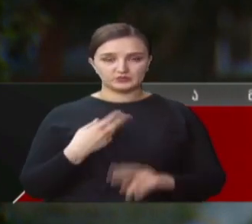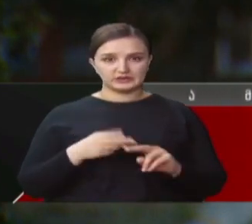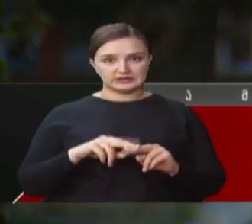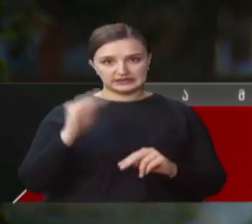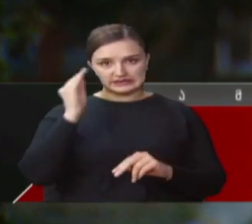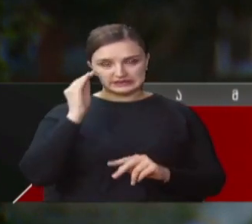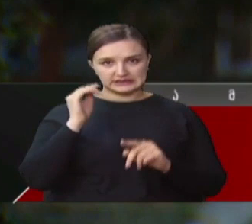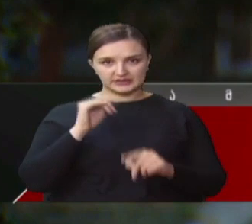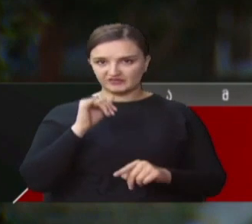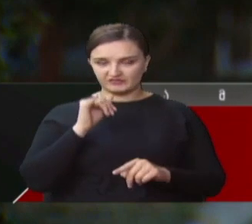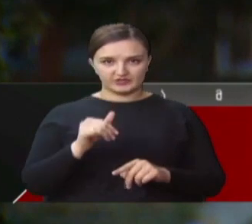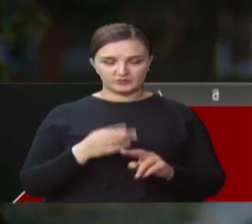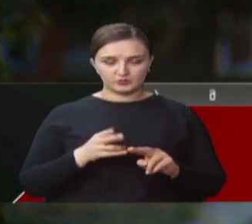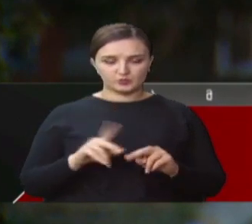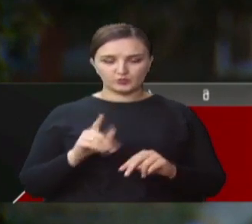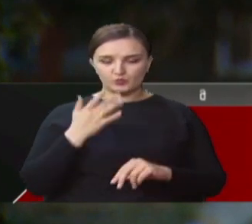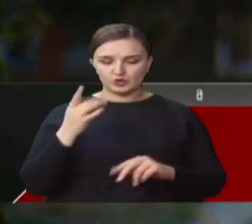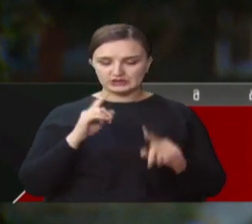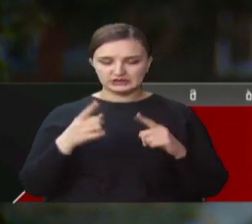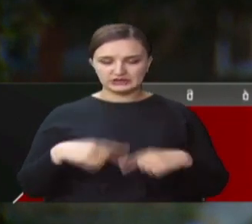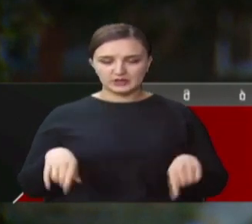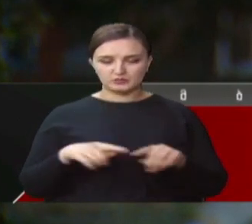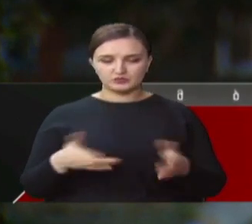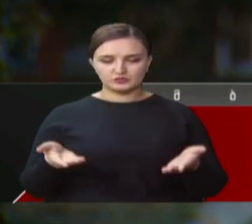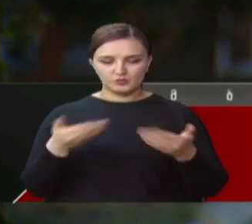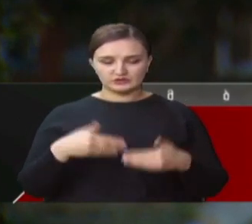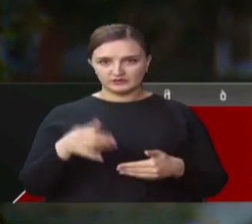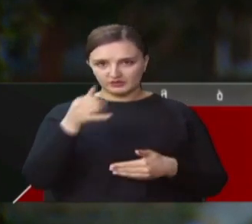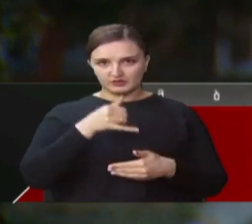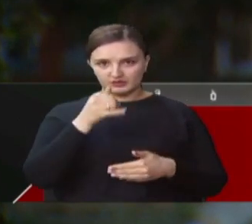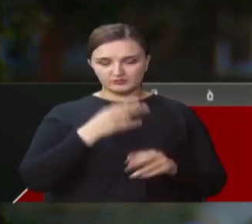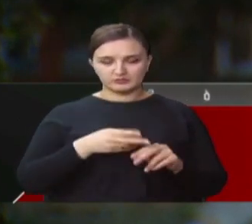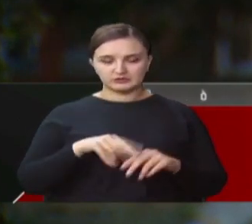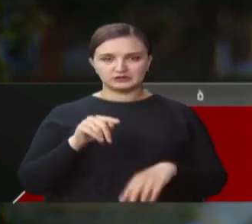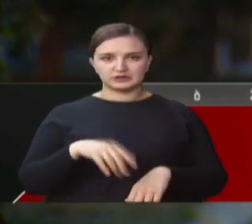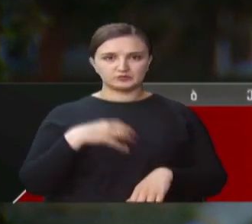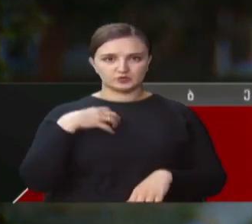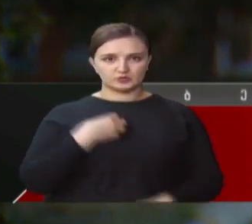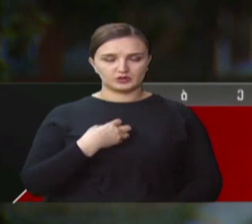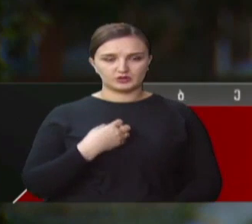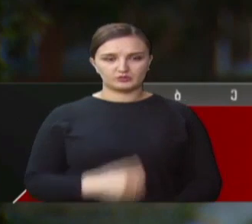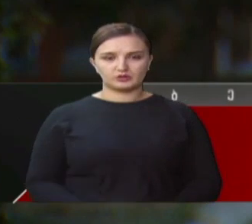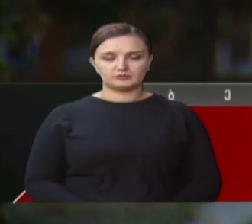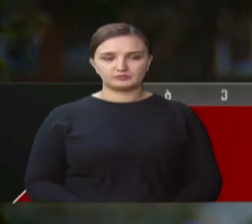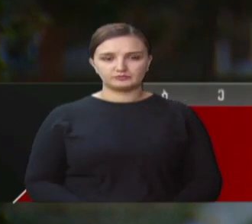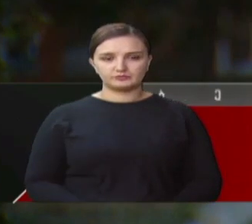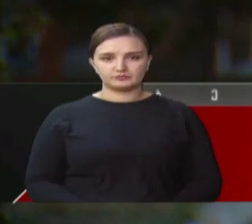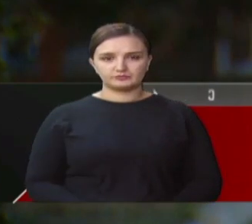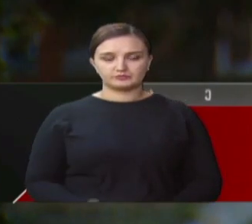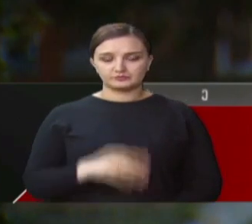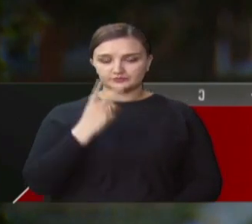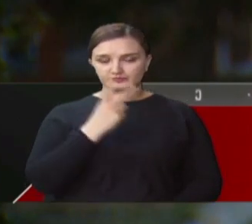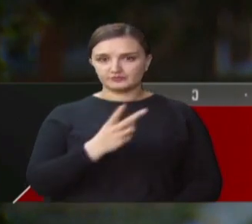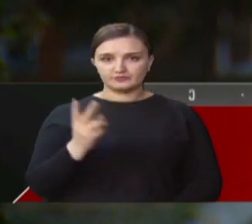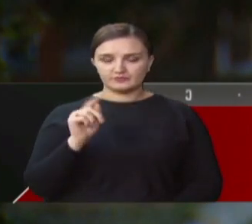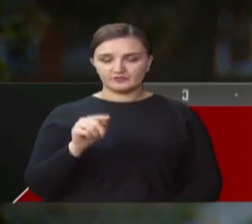ინიციატივა ვერ შედგა, იმიტომ რომ პოლიცაბჭოს მოწვევა ვერ მოხერხდა, რა ძალიან სამწუხაროა, იმიტომ რომ ჩვენ ხედავთ, რომ ჩვენი